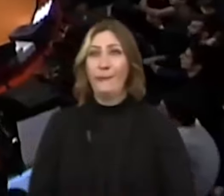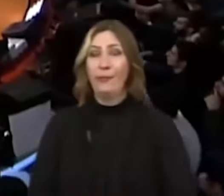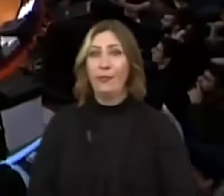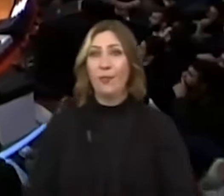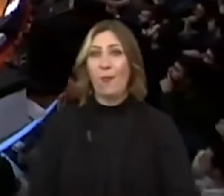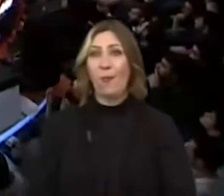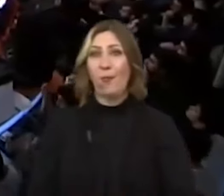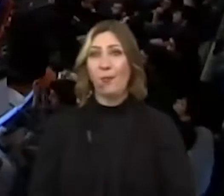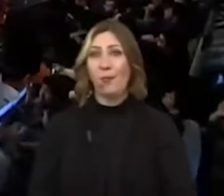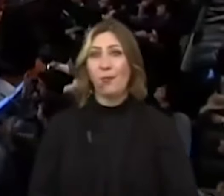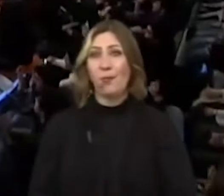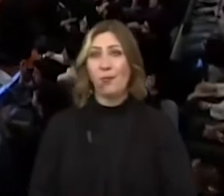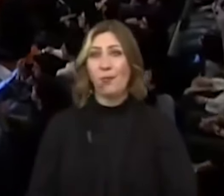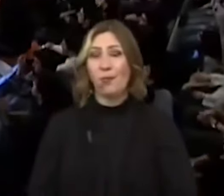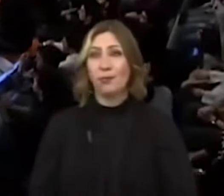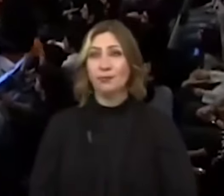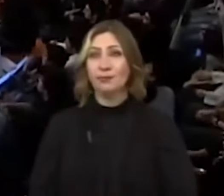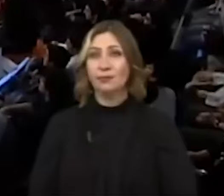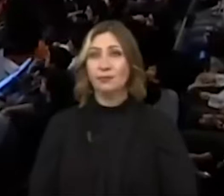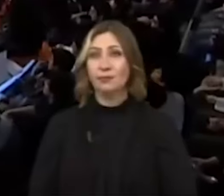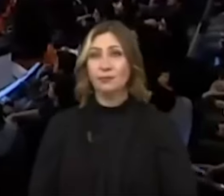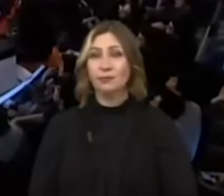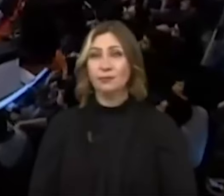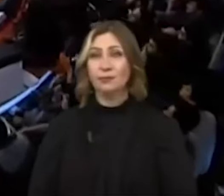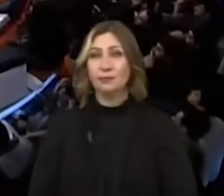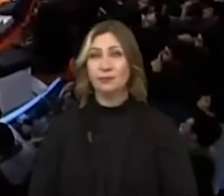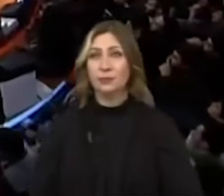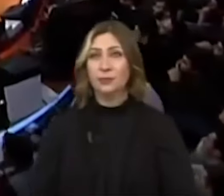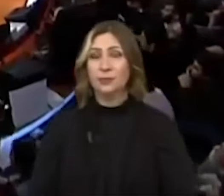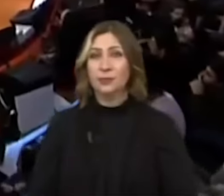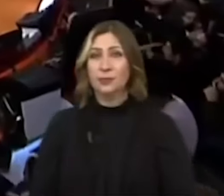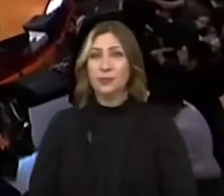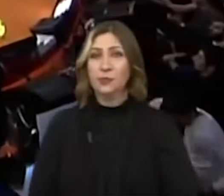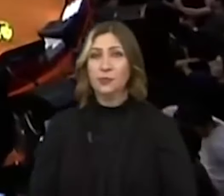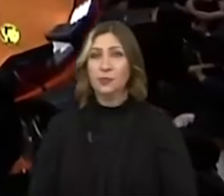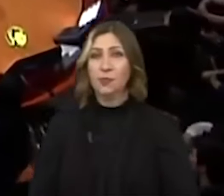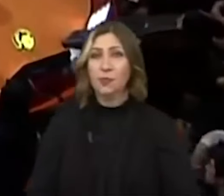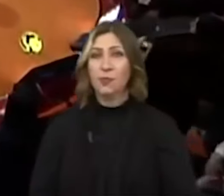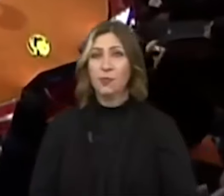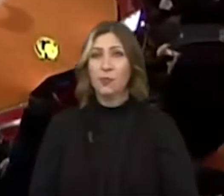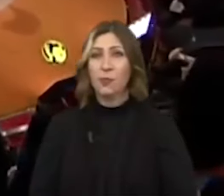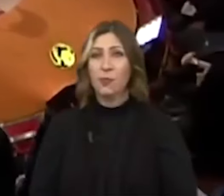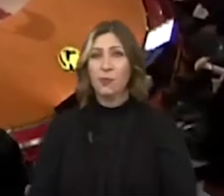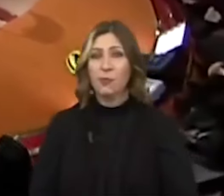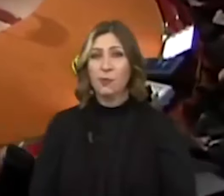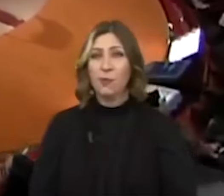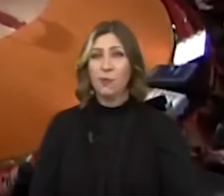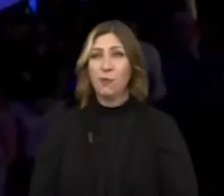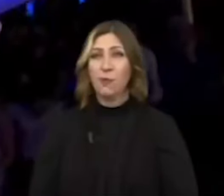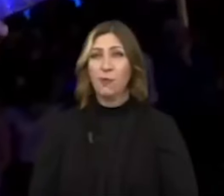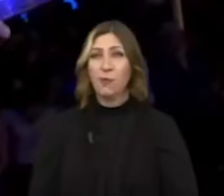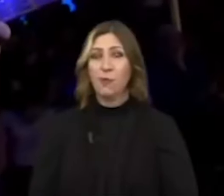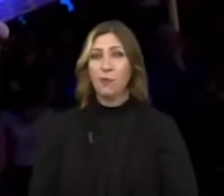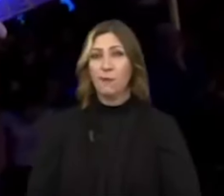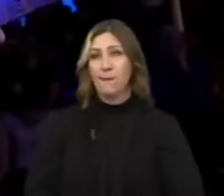yer. Yok yeni yeri açabilir misin? Onun düğmesini. Nereden açılıyor bu? Kapattın mı